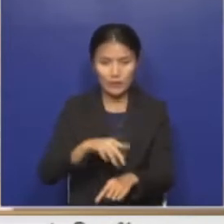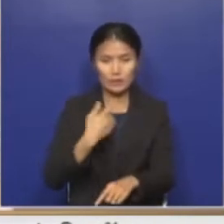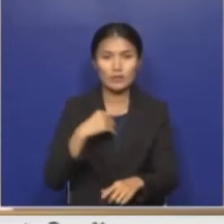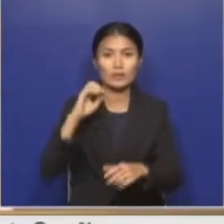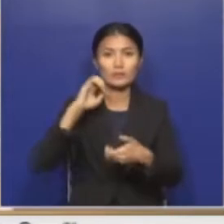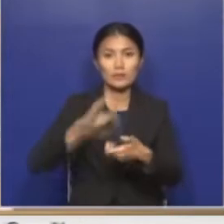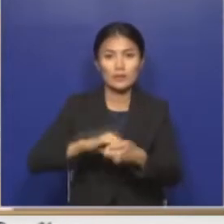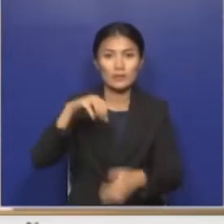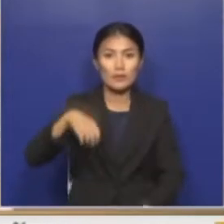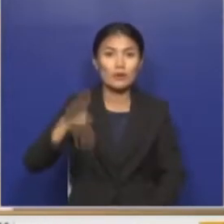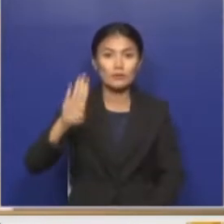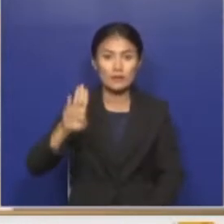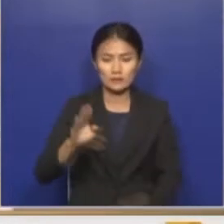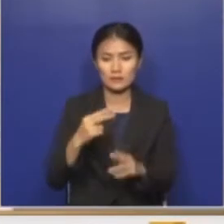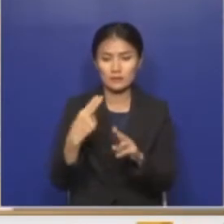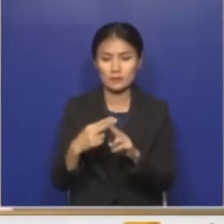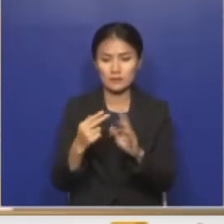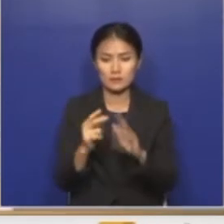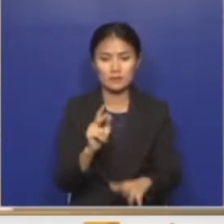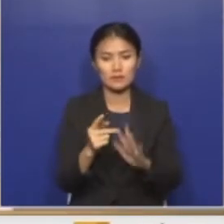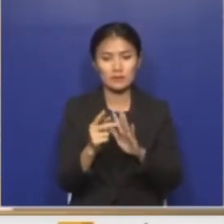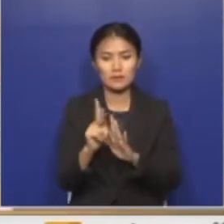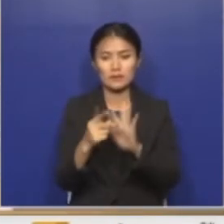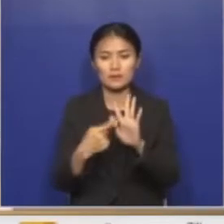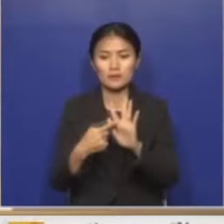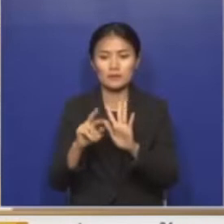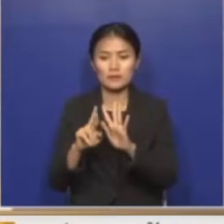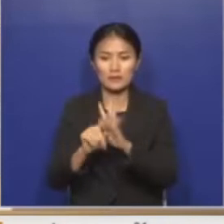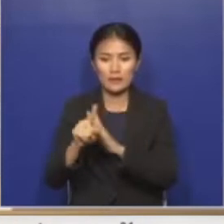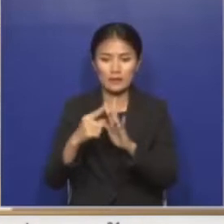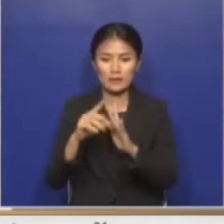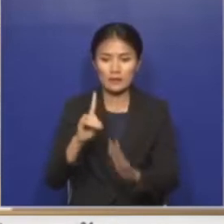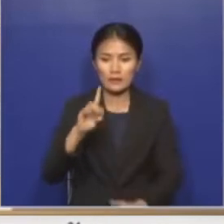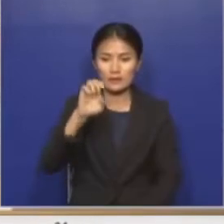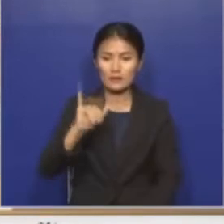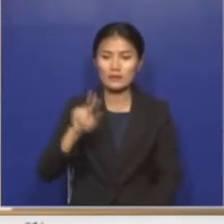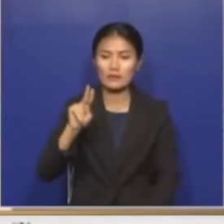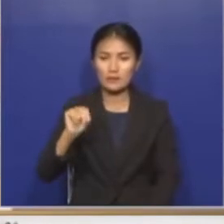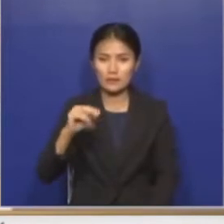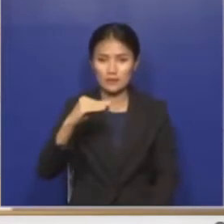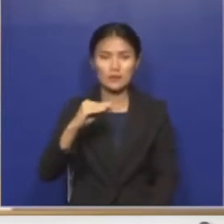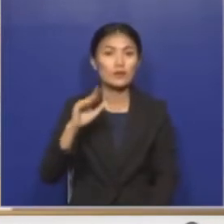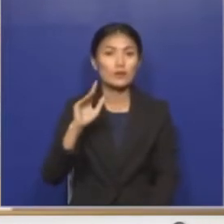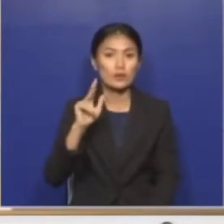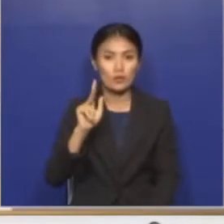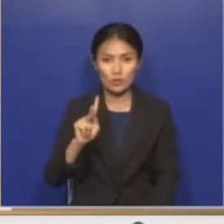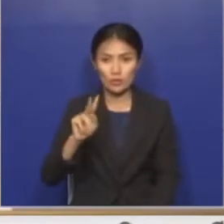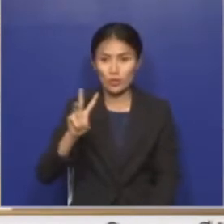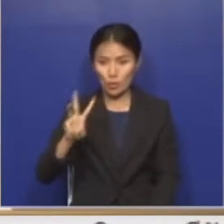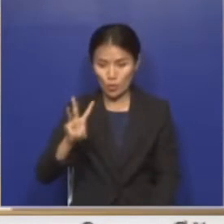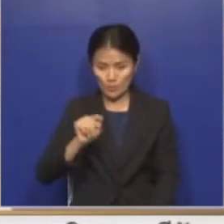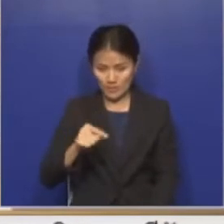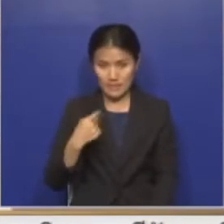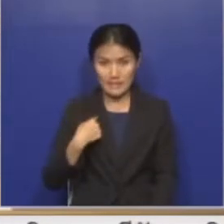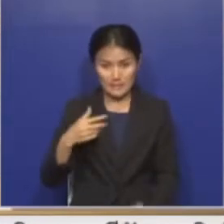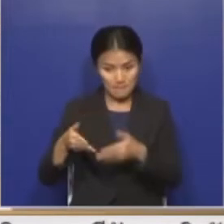อยู่กับบริษัทที่ชื่อการเลี้ยงกบที่ผมเรียนประธานเพราะเพิ่งจดทะเบียนทุนจดทะเบียน 5ล้านจดทะเบียนก่อนมาทำสัญญากับองค์